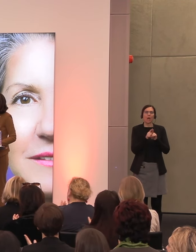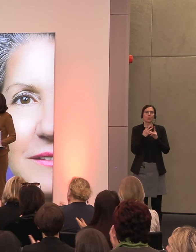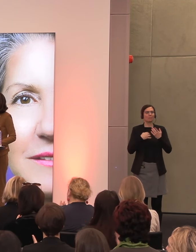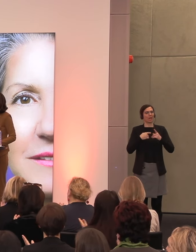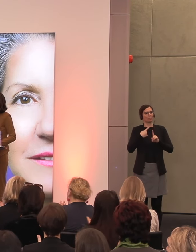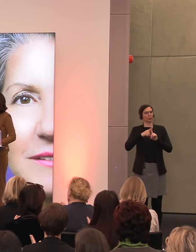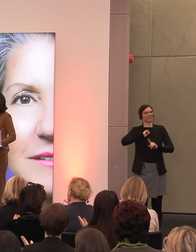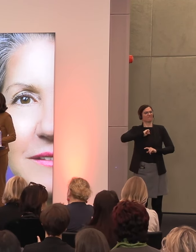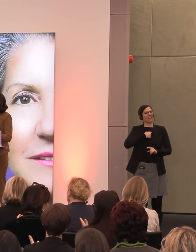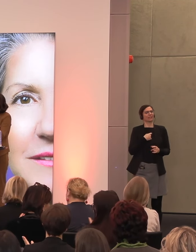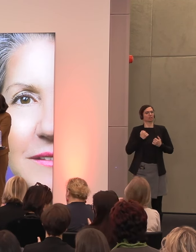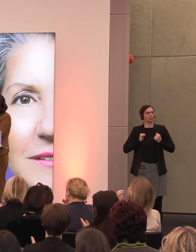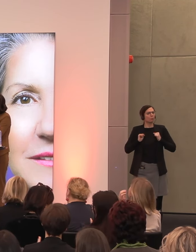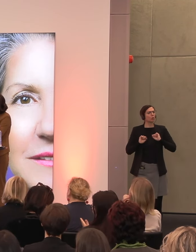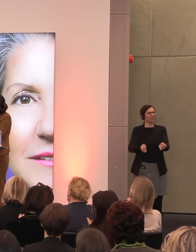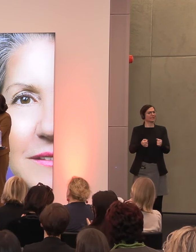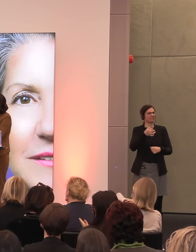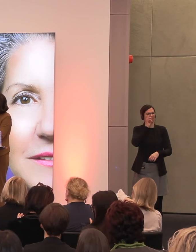der Spitze.